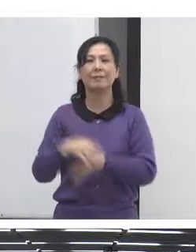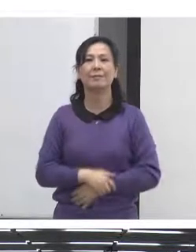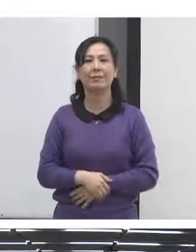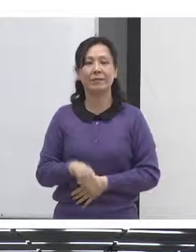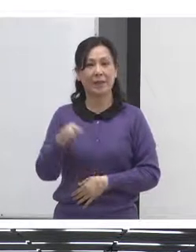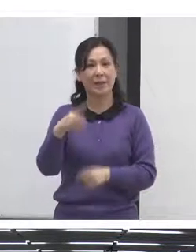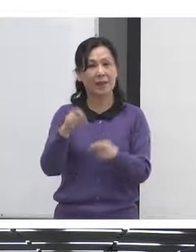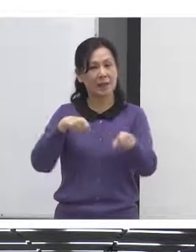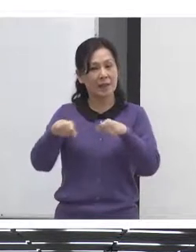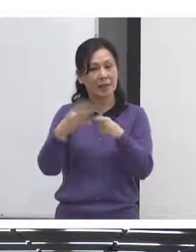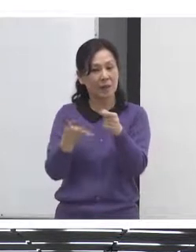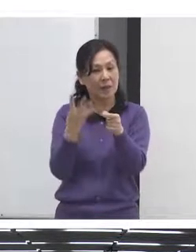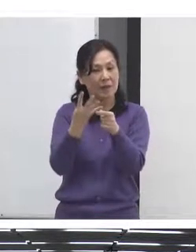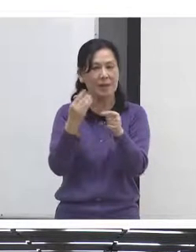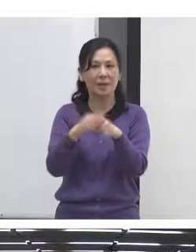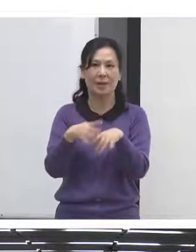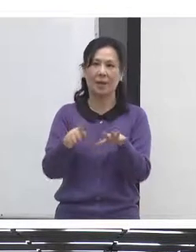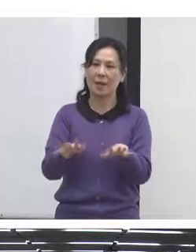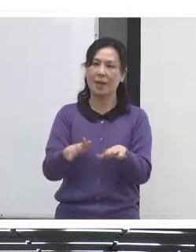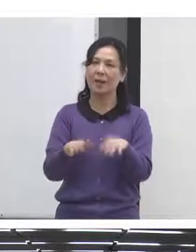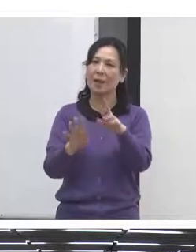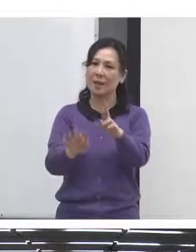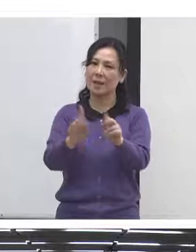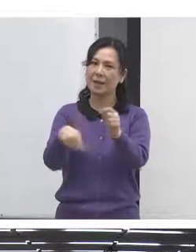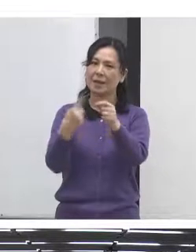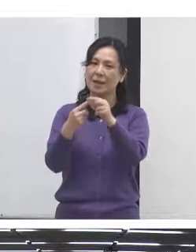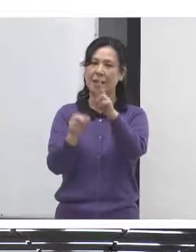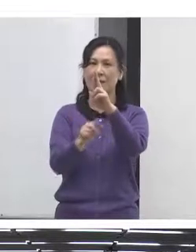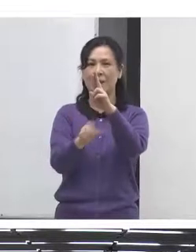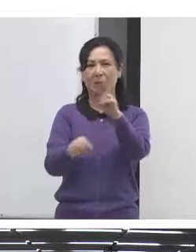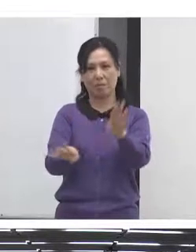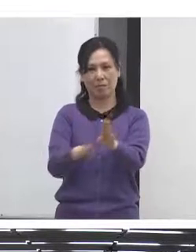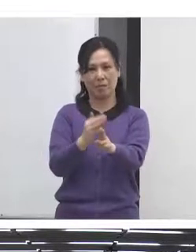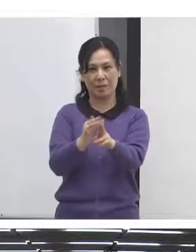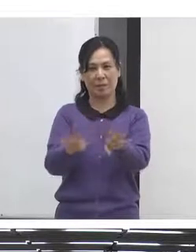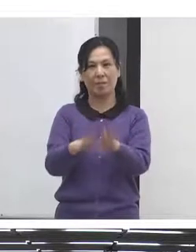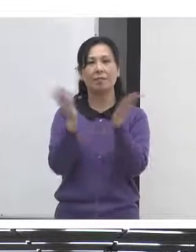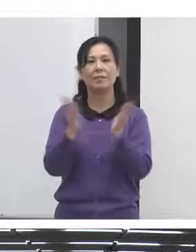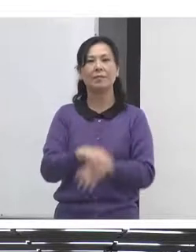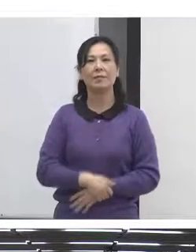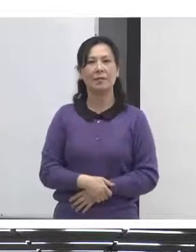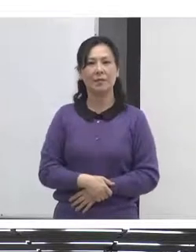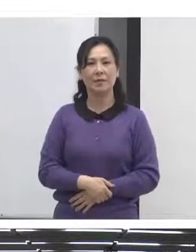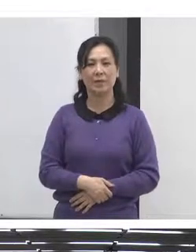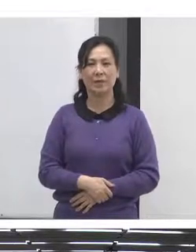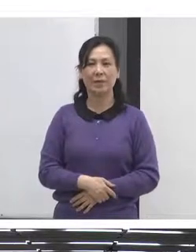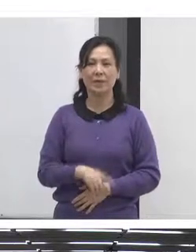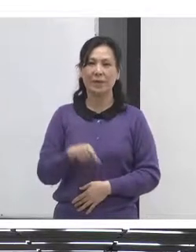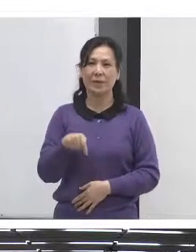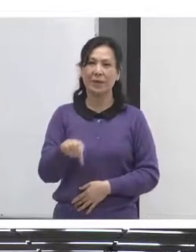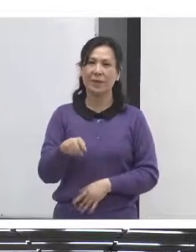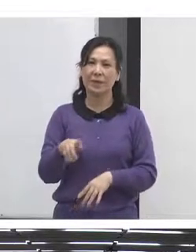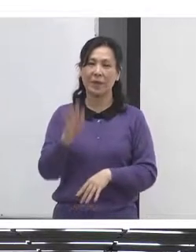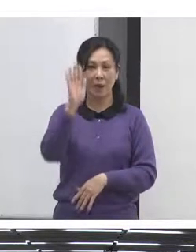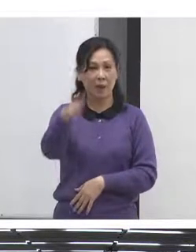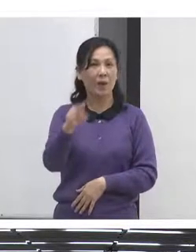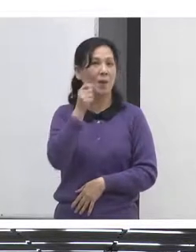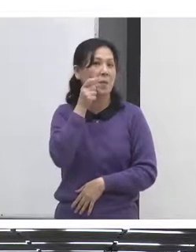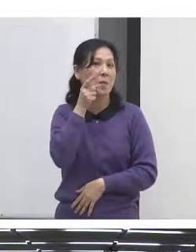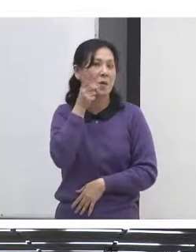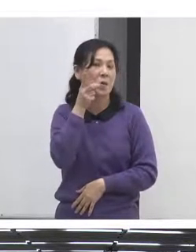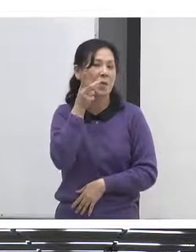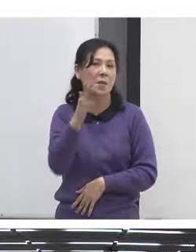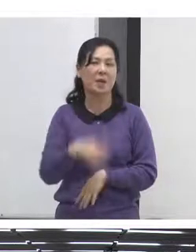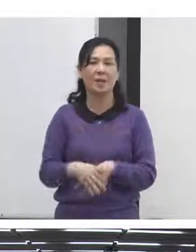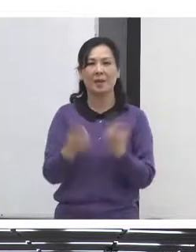是4年，今年12月才开始，所以相当的新。那我们也会就是连续就在未来几个月之内会